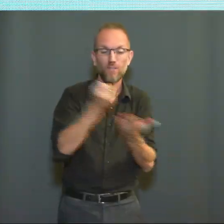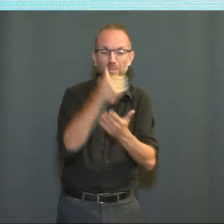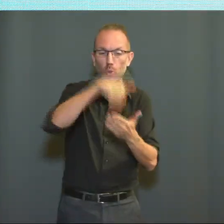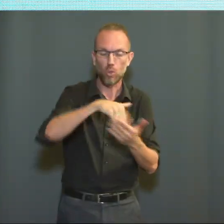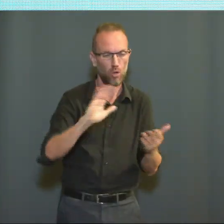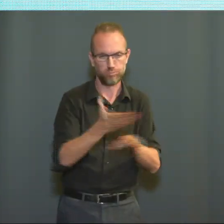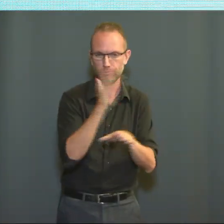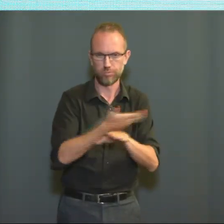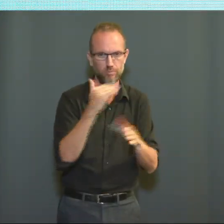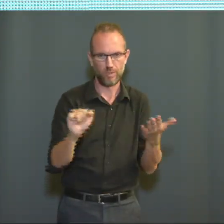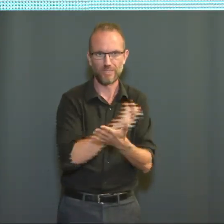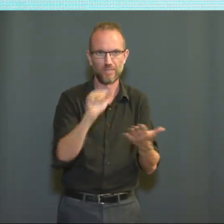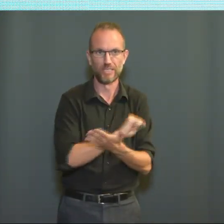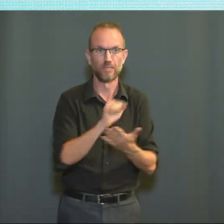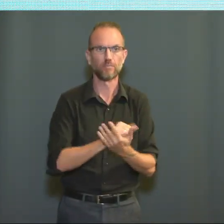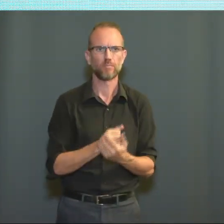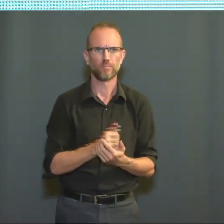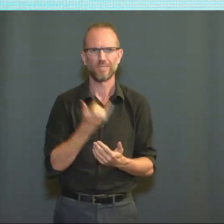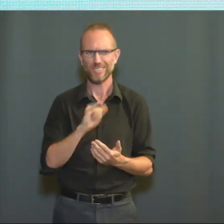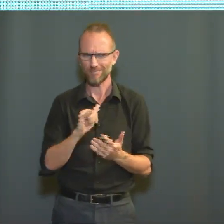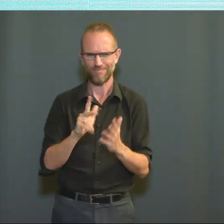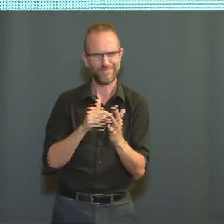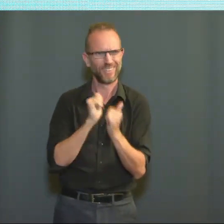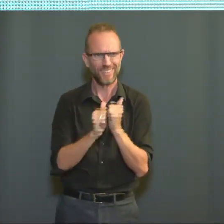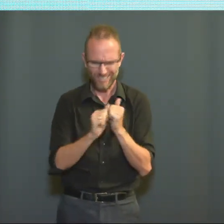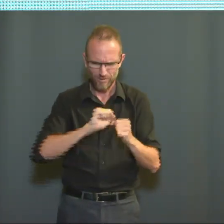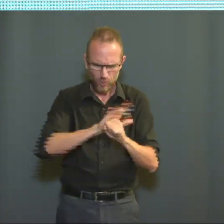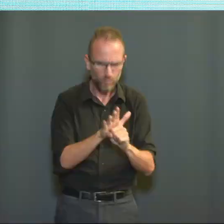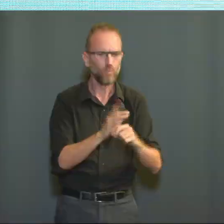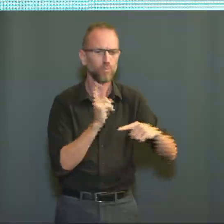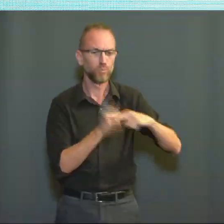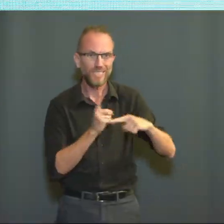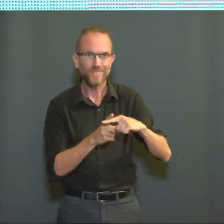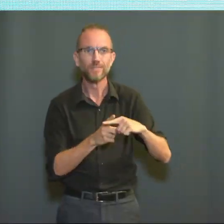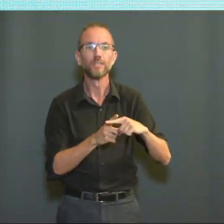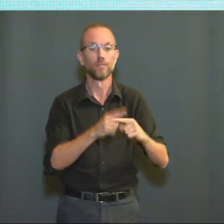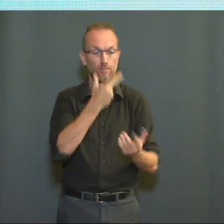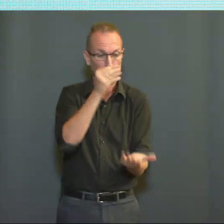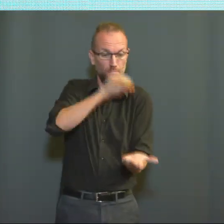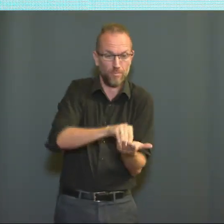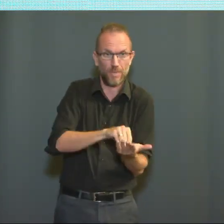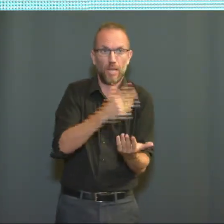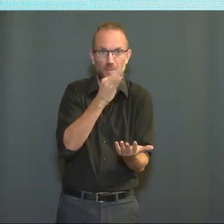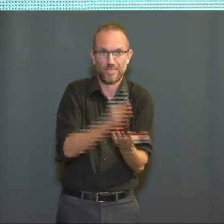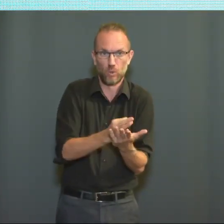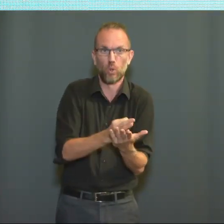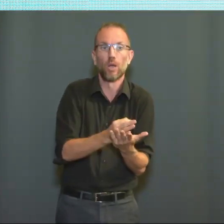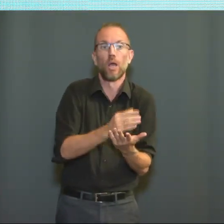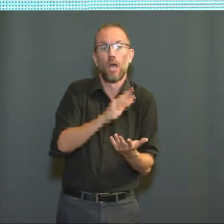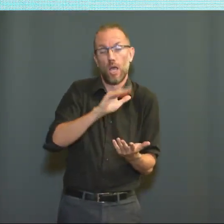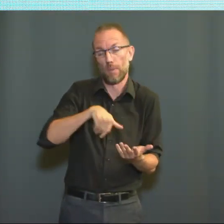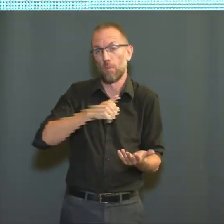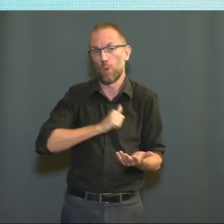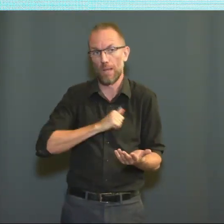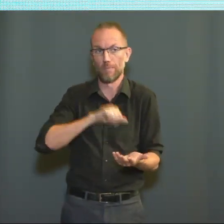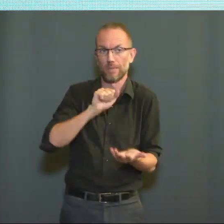résultat revient dans l'application, vous décidez si vous voulez informer les autres personnes de votre résultat